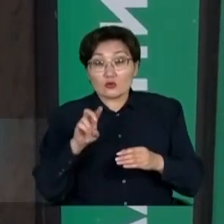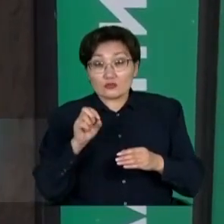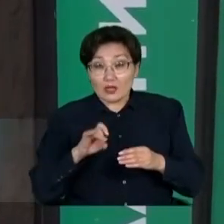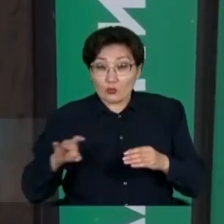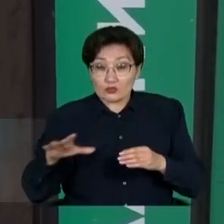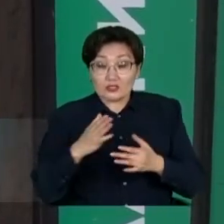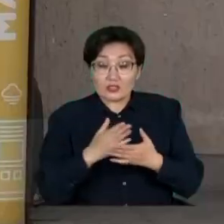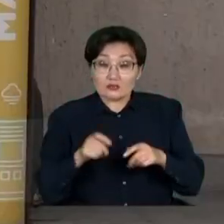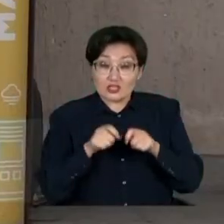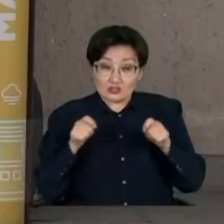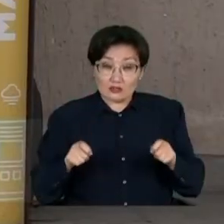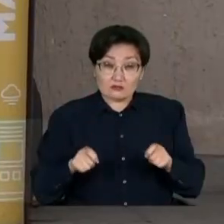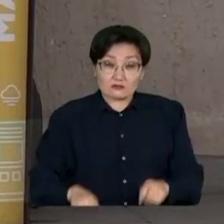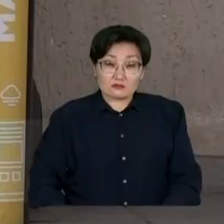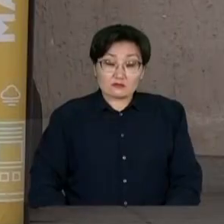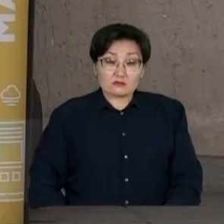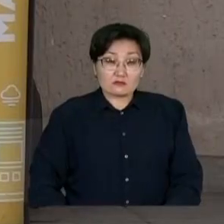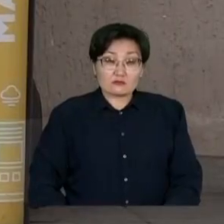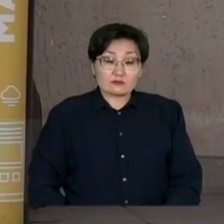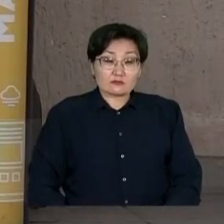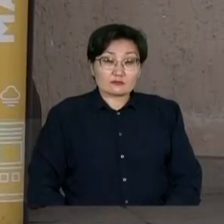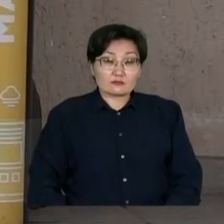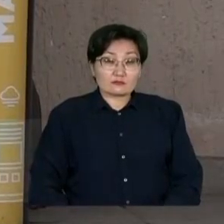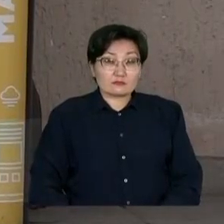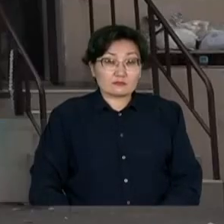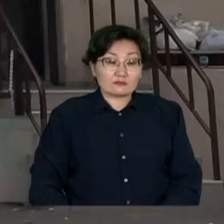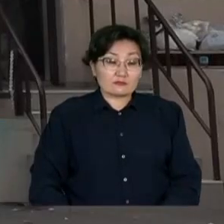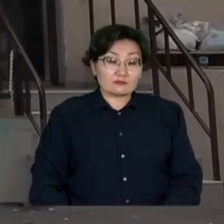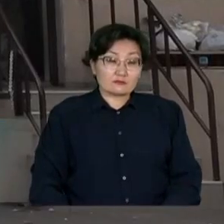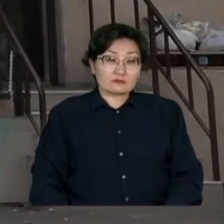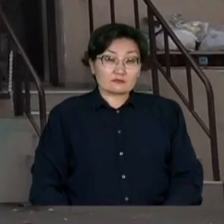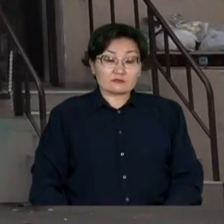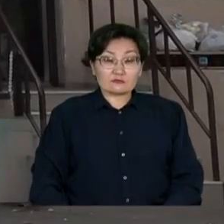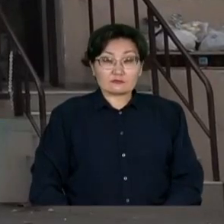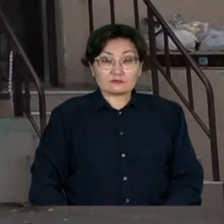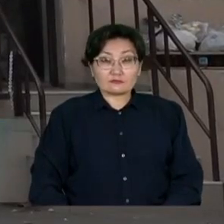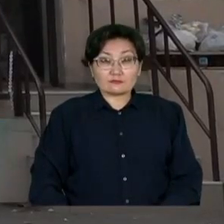аудандарында орналасқан. Рүстем Айткарым, Хангелді Ахметханов, Алматы, телеарнасы.